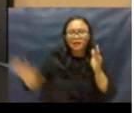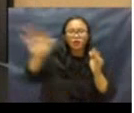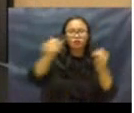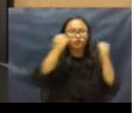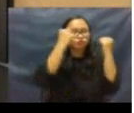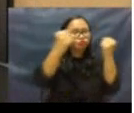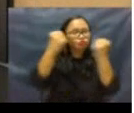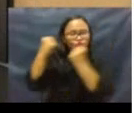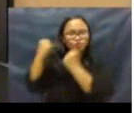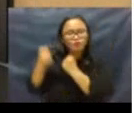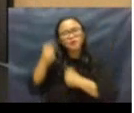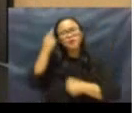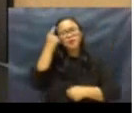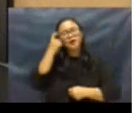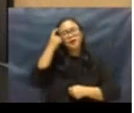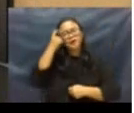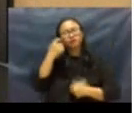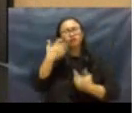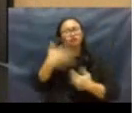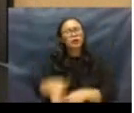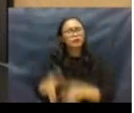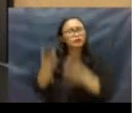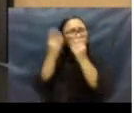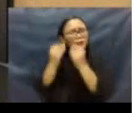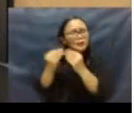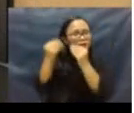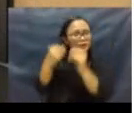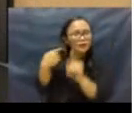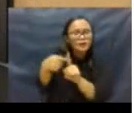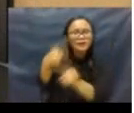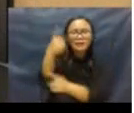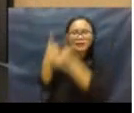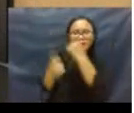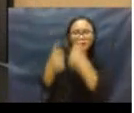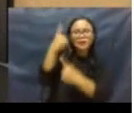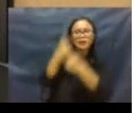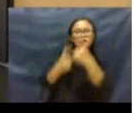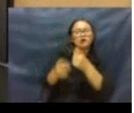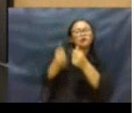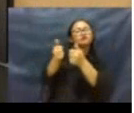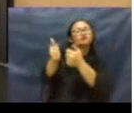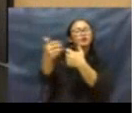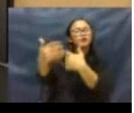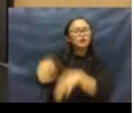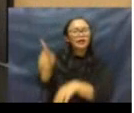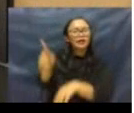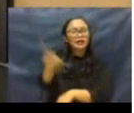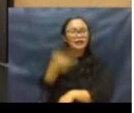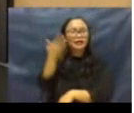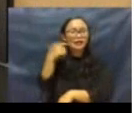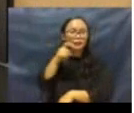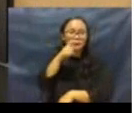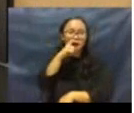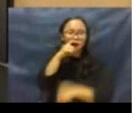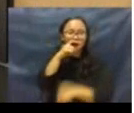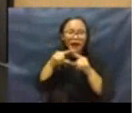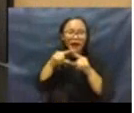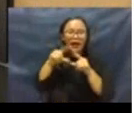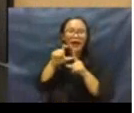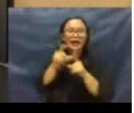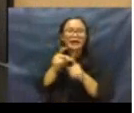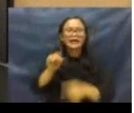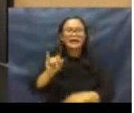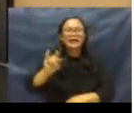menyaksikan pemaparan dan juga pertanyaan yang sudah dijawab oleh Bapak Adi Respati dalam pelajaran 2 kita, yaitu